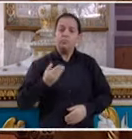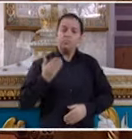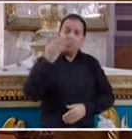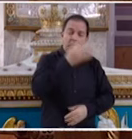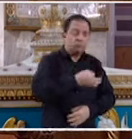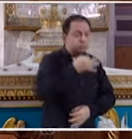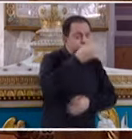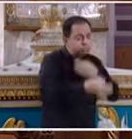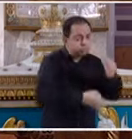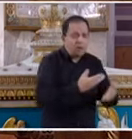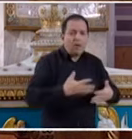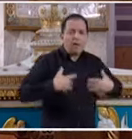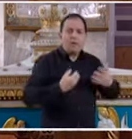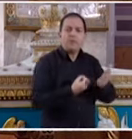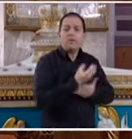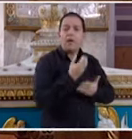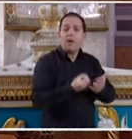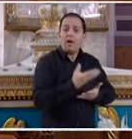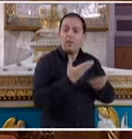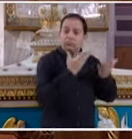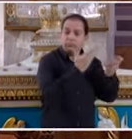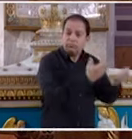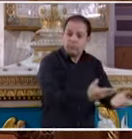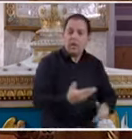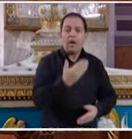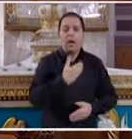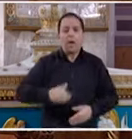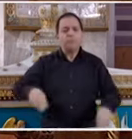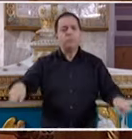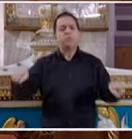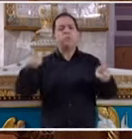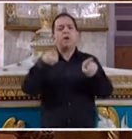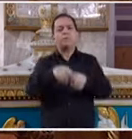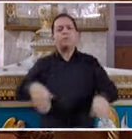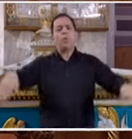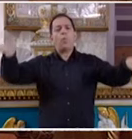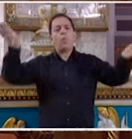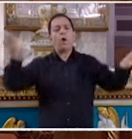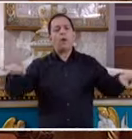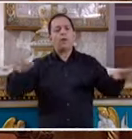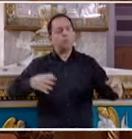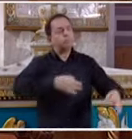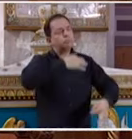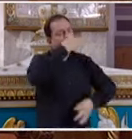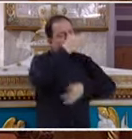ευαγγελίζεται. Διό και ημίς ειν αυτό τη Θεοτόκο